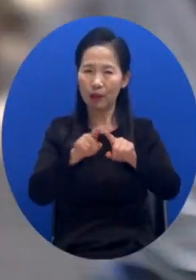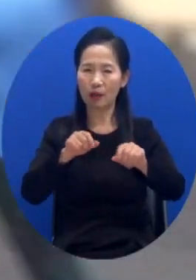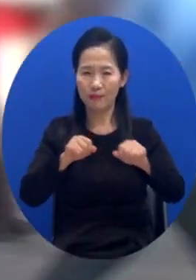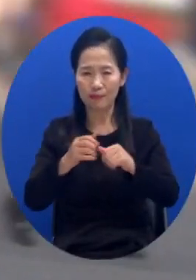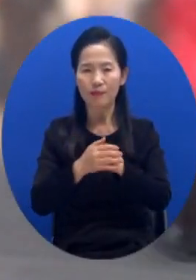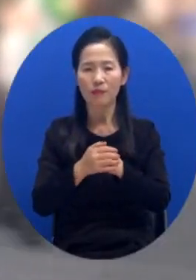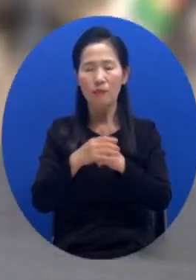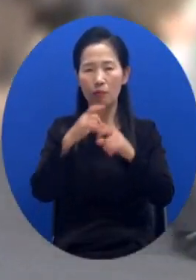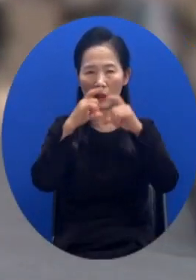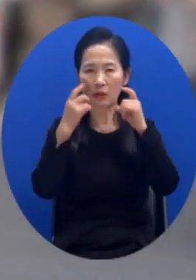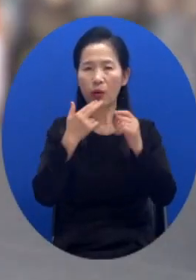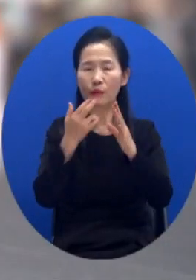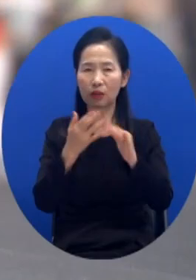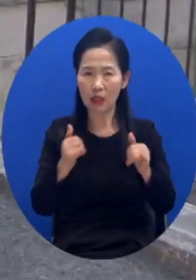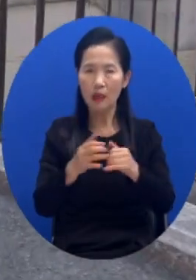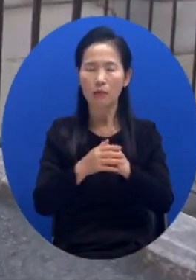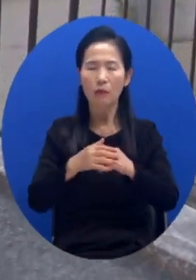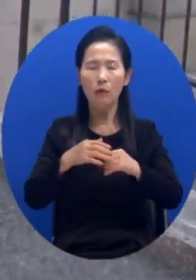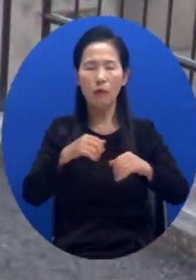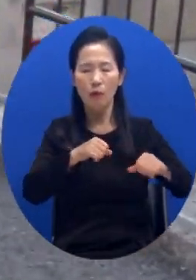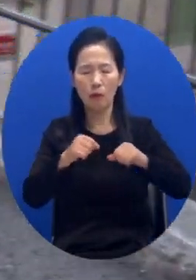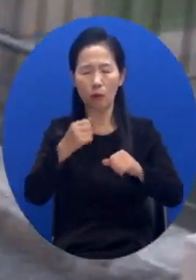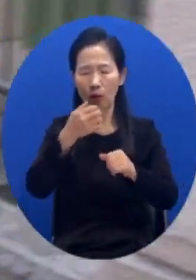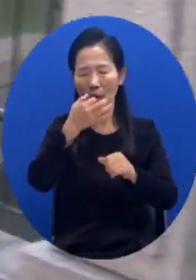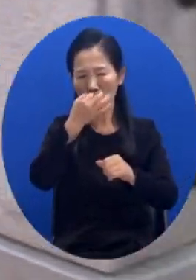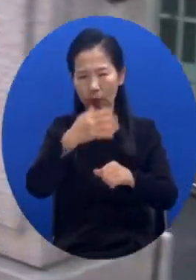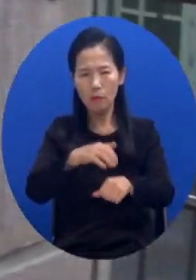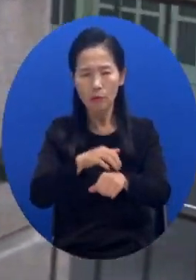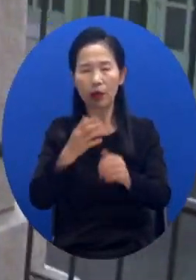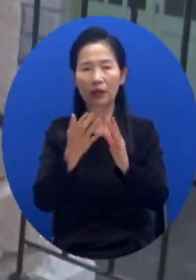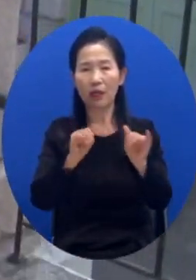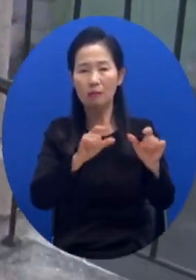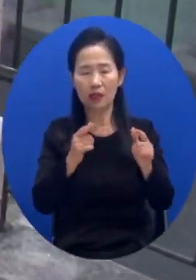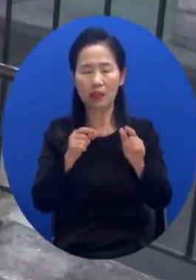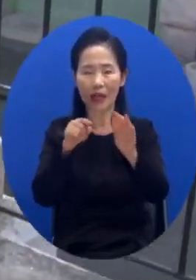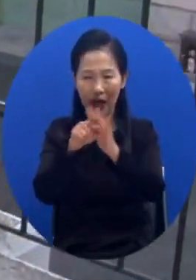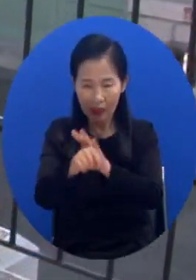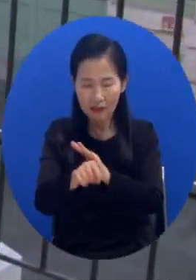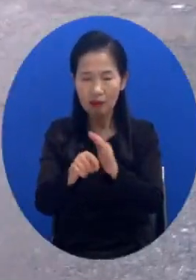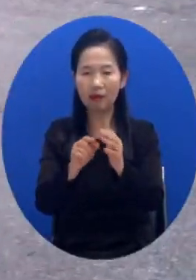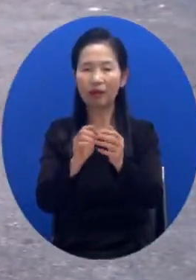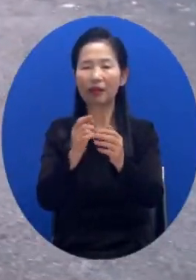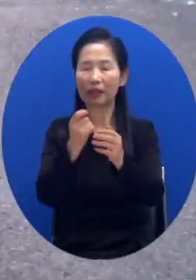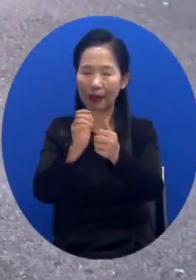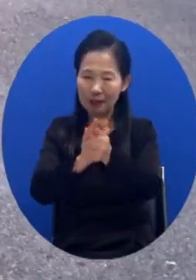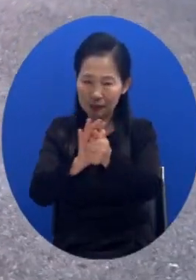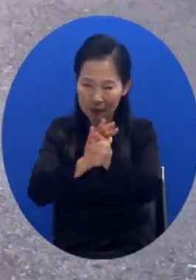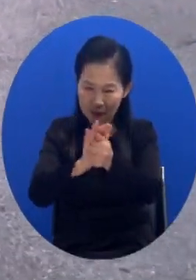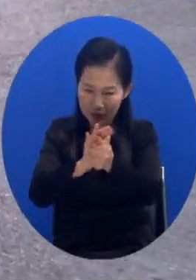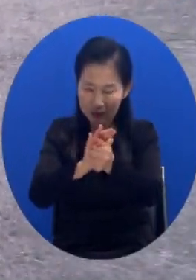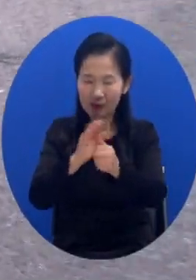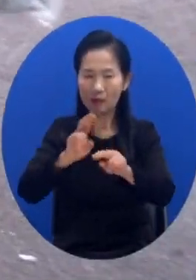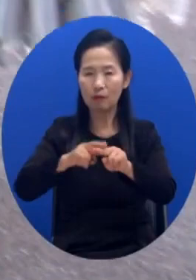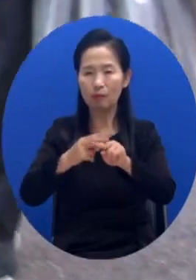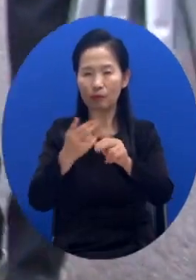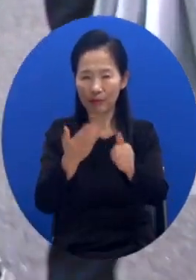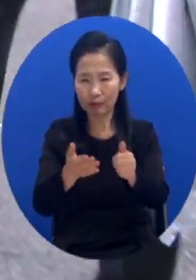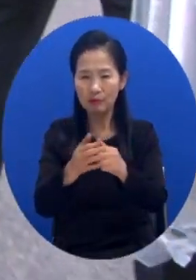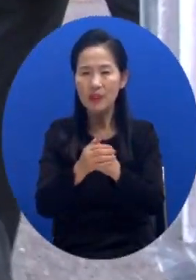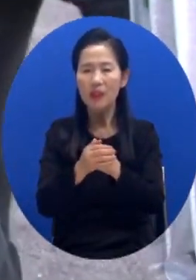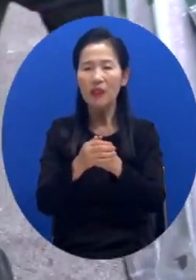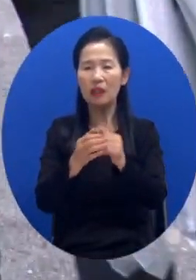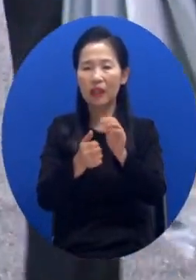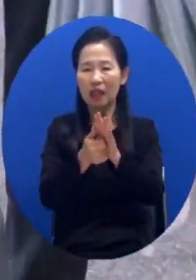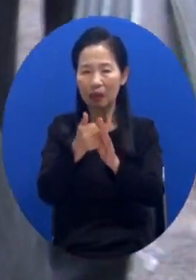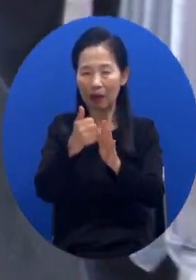노숙인들, 거동이 불편한 노숙인들에게는 직접 다가가 작게나마 준비한 선물을 전달하는 손길에는 희망과 함께